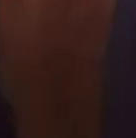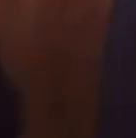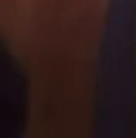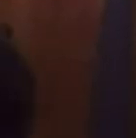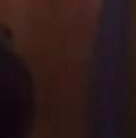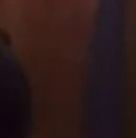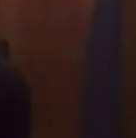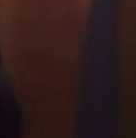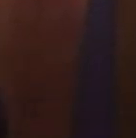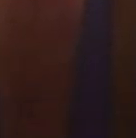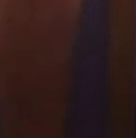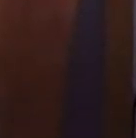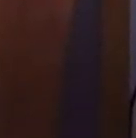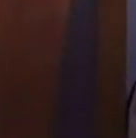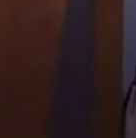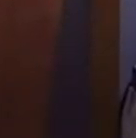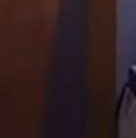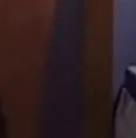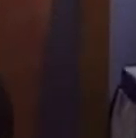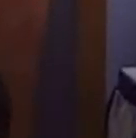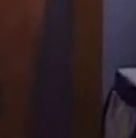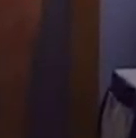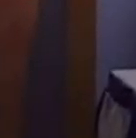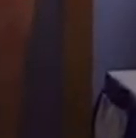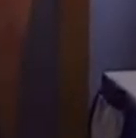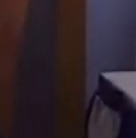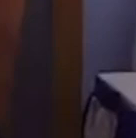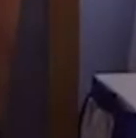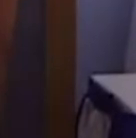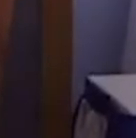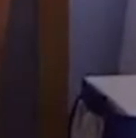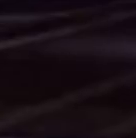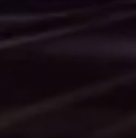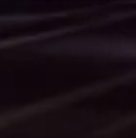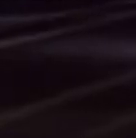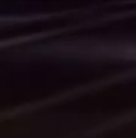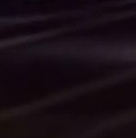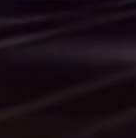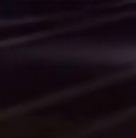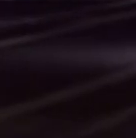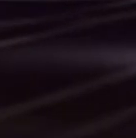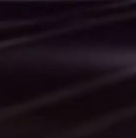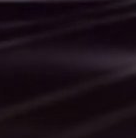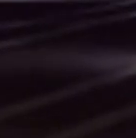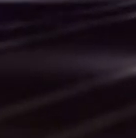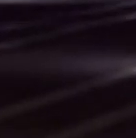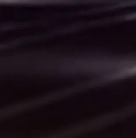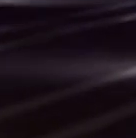משהו. תמיד רוצים מסיבת עיתונאים, למה לא מדבר? הנה אני מדבר.